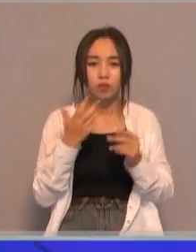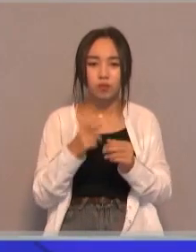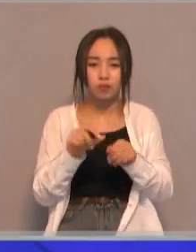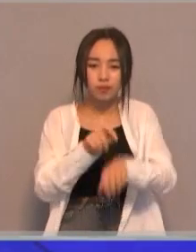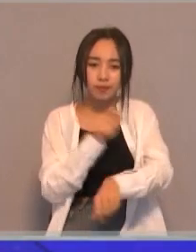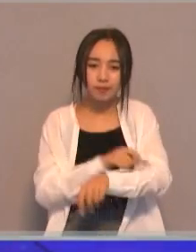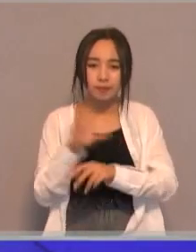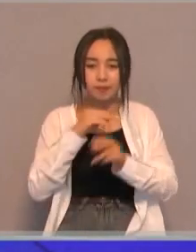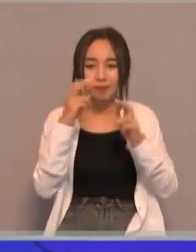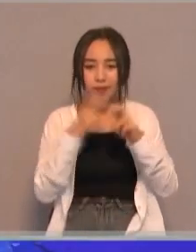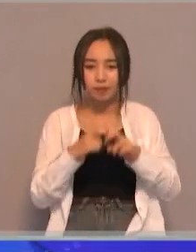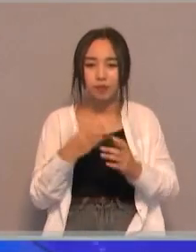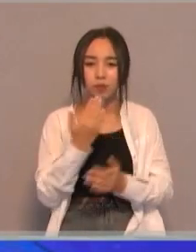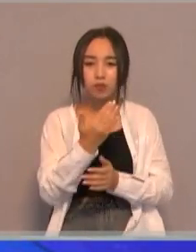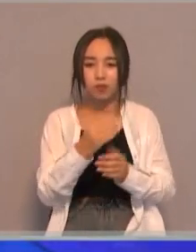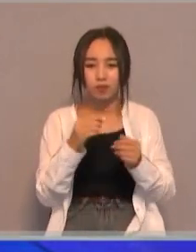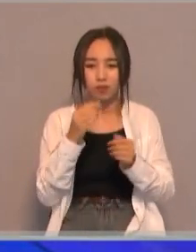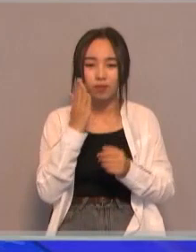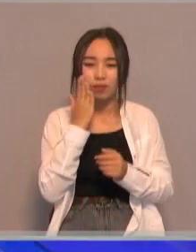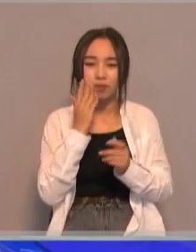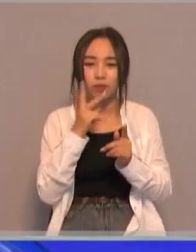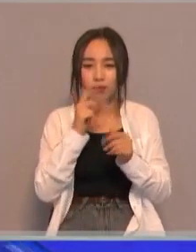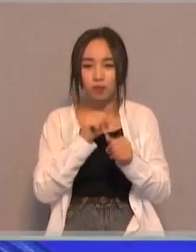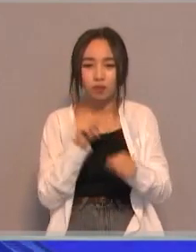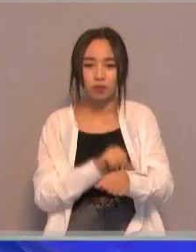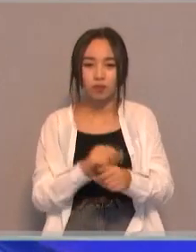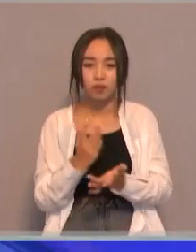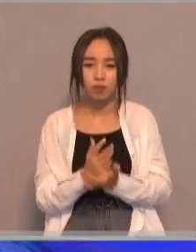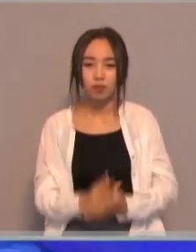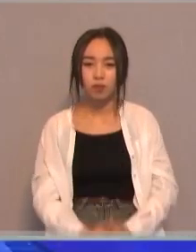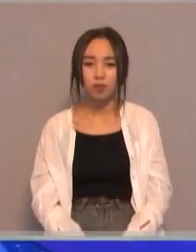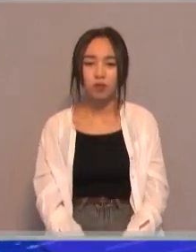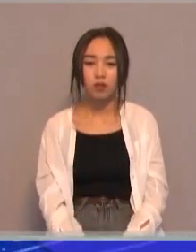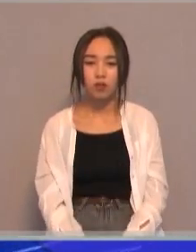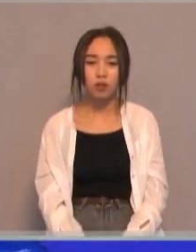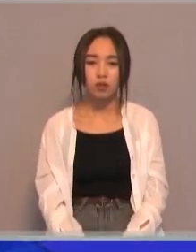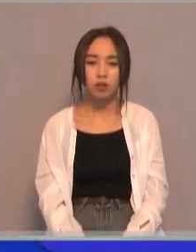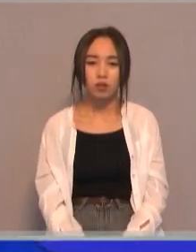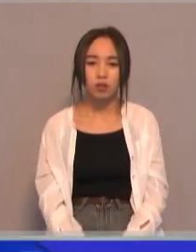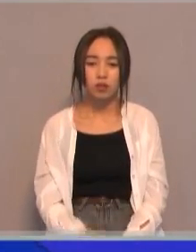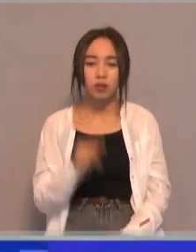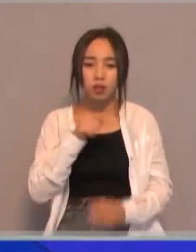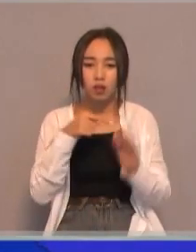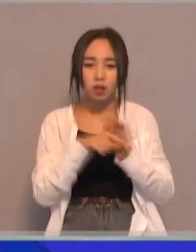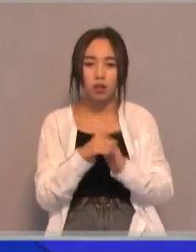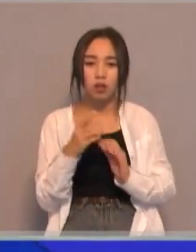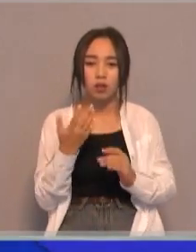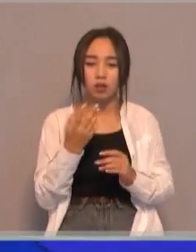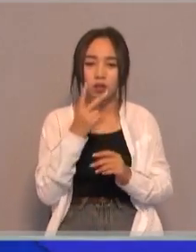болады. Жәнде пустотность дейміз оны. 25%-ке дейін пустотность болады. Ол кезде қышымыз сәл жеңілдеу,